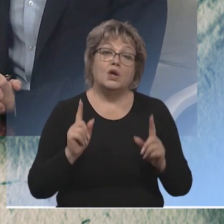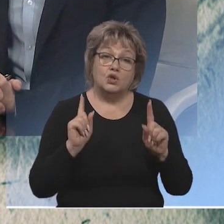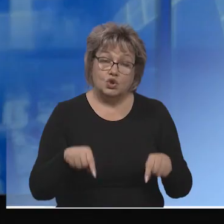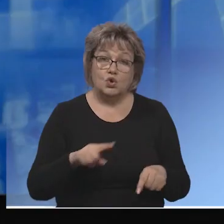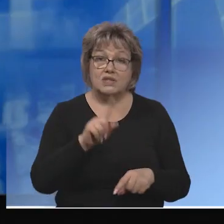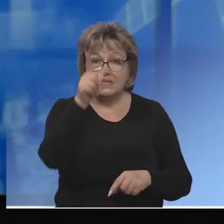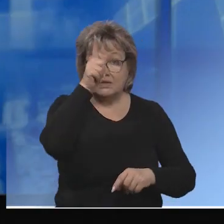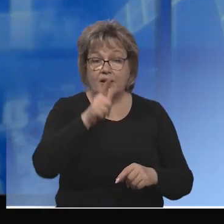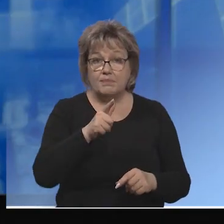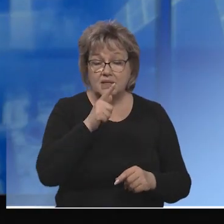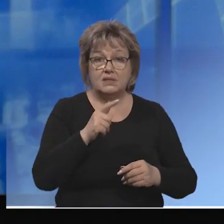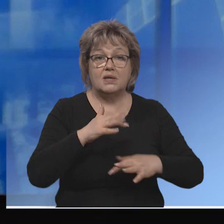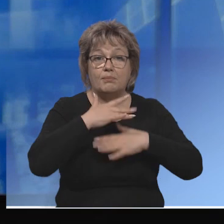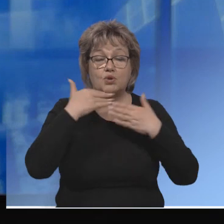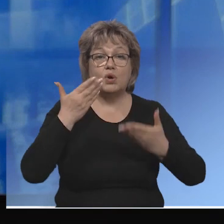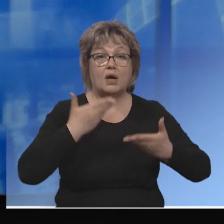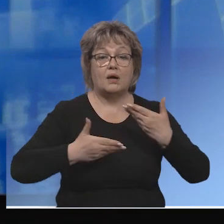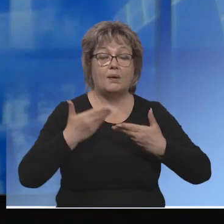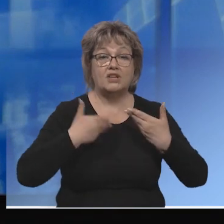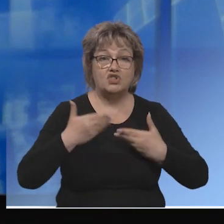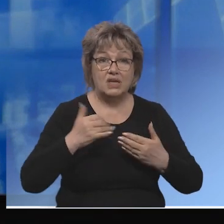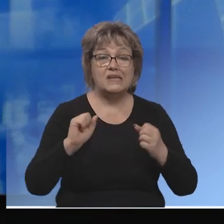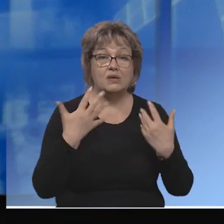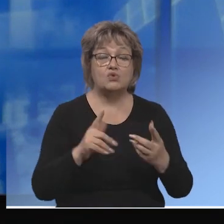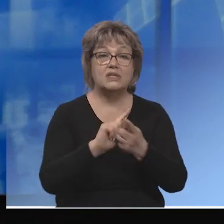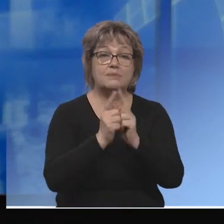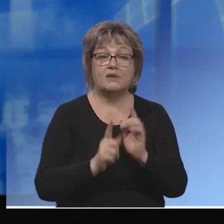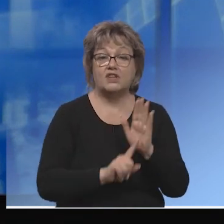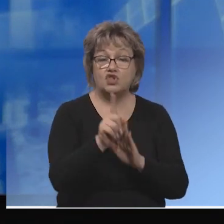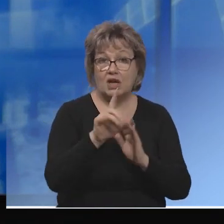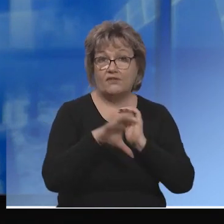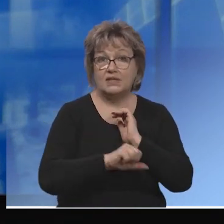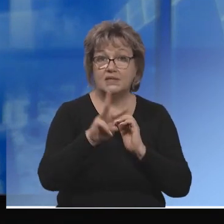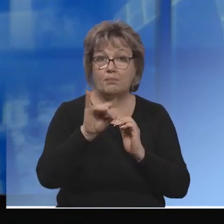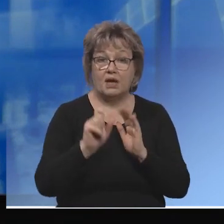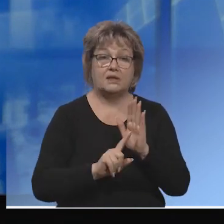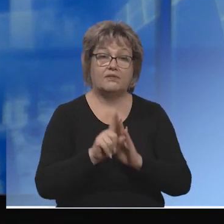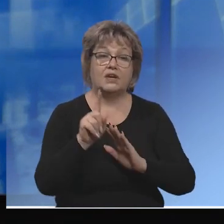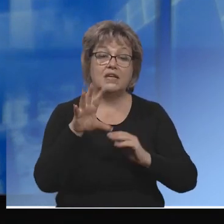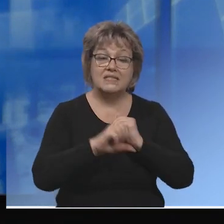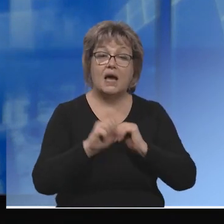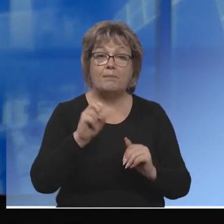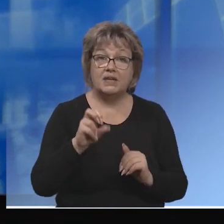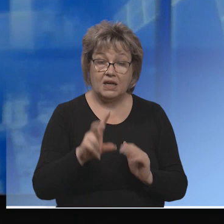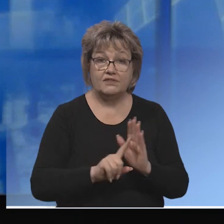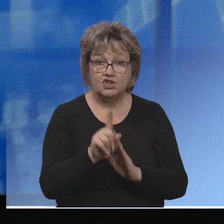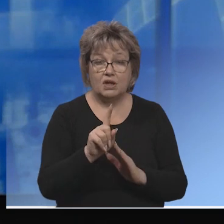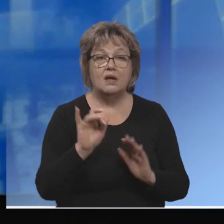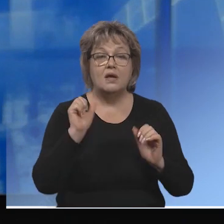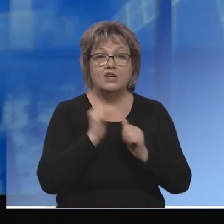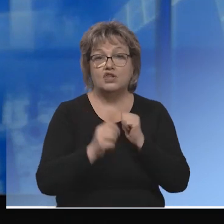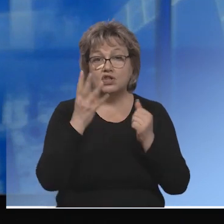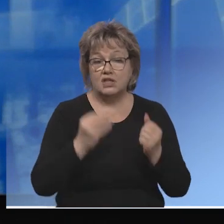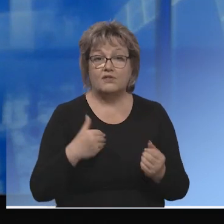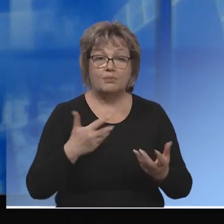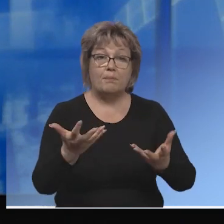Но тоже за эти два месяца структура обращений значительно изменилась. То есть если в самом начале, в конце марта, в начале апреля мы просто